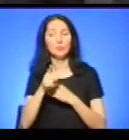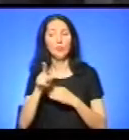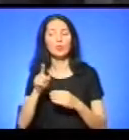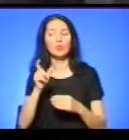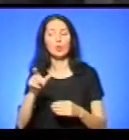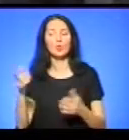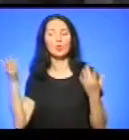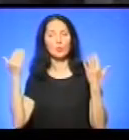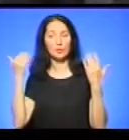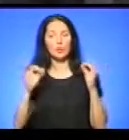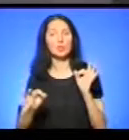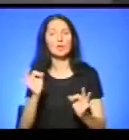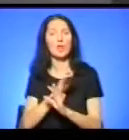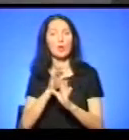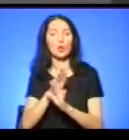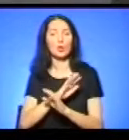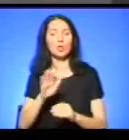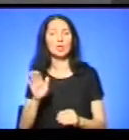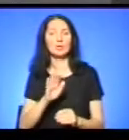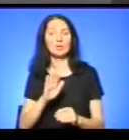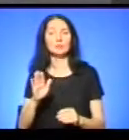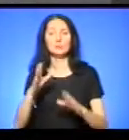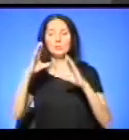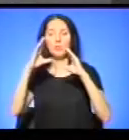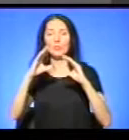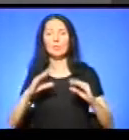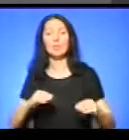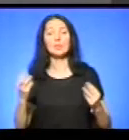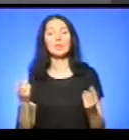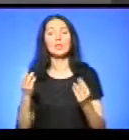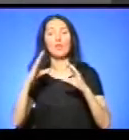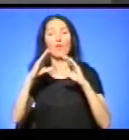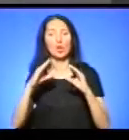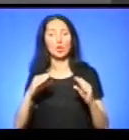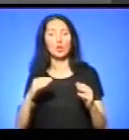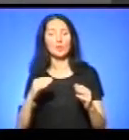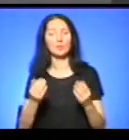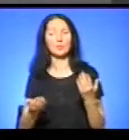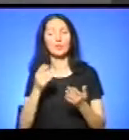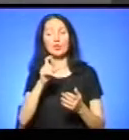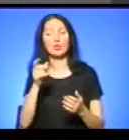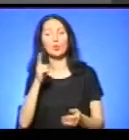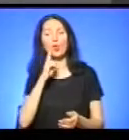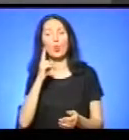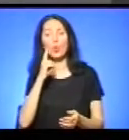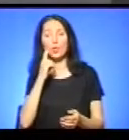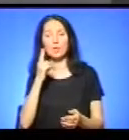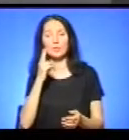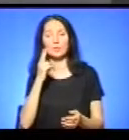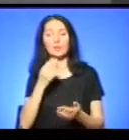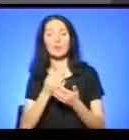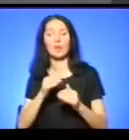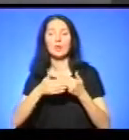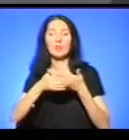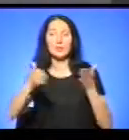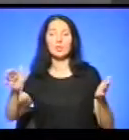відпочиваючи на природі, не гасять вогнища. Якщо люди курять на відкритих